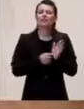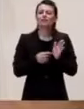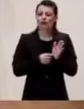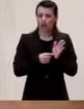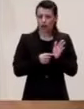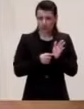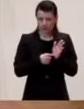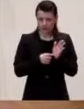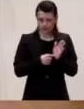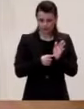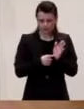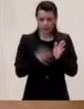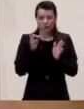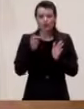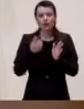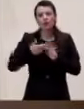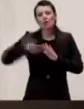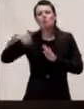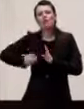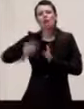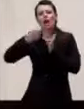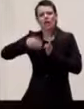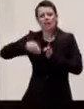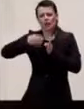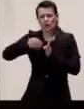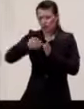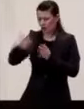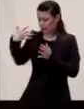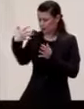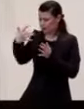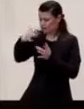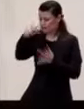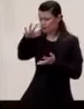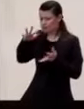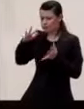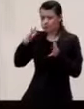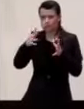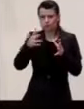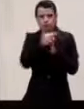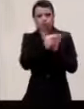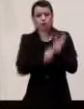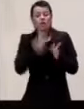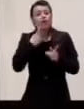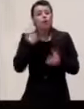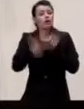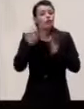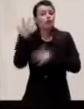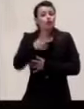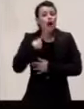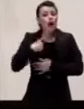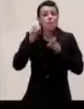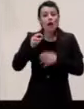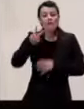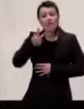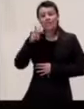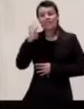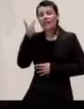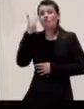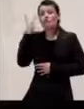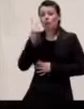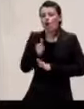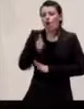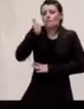arriva alla fine di tutta un'altra serie di delibere. L'ho detto, la prima che dice quali dispositivi di protezione devono essere individuati è del 23 di febbraio,